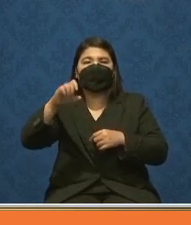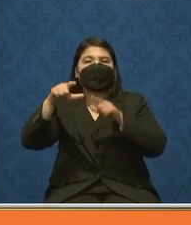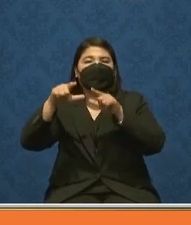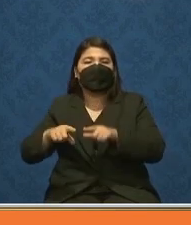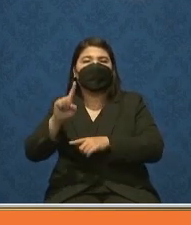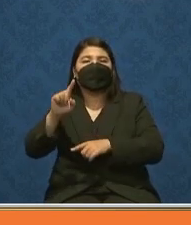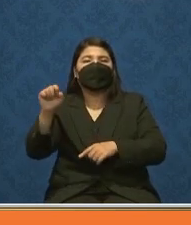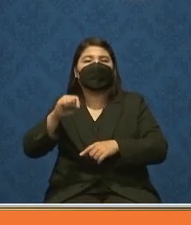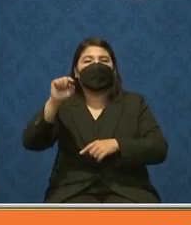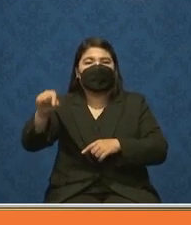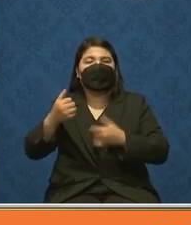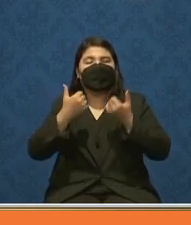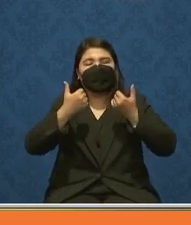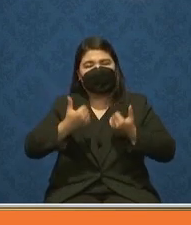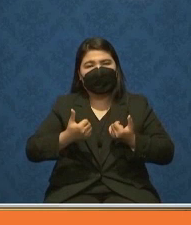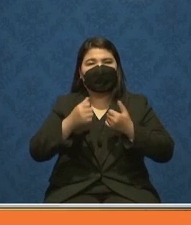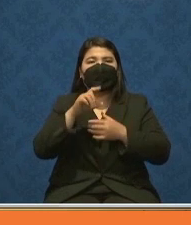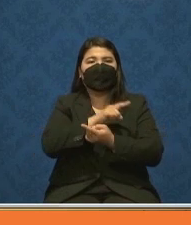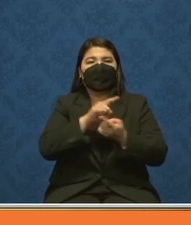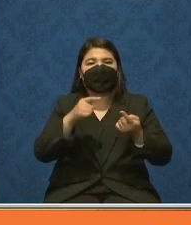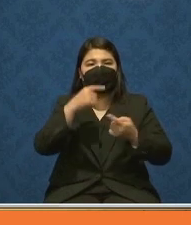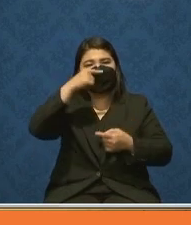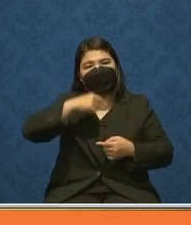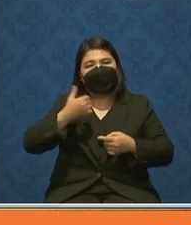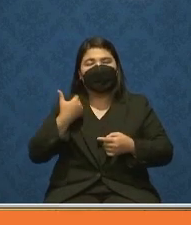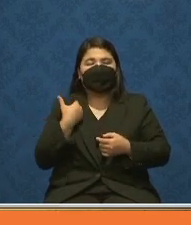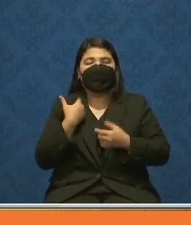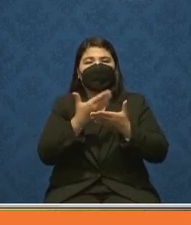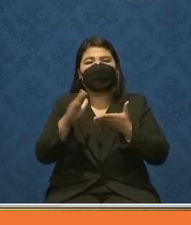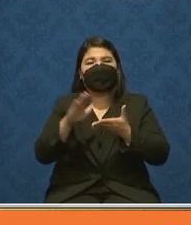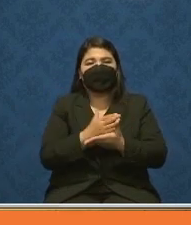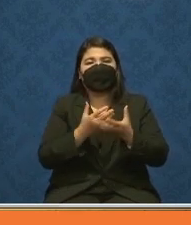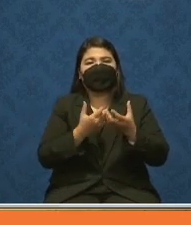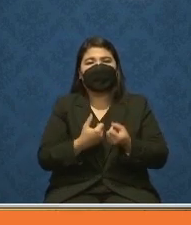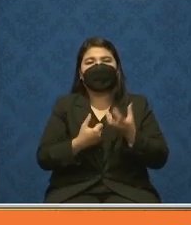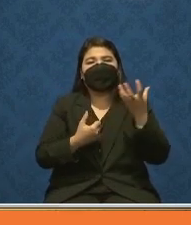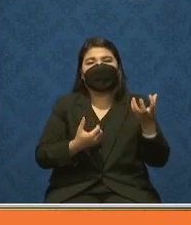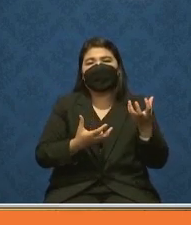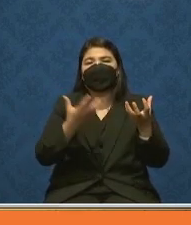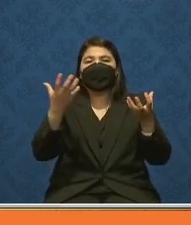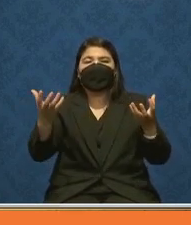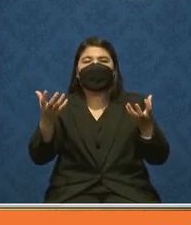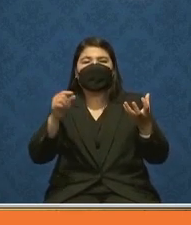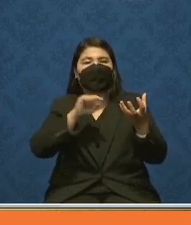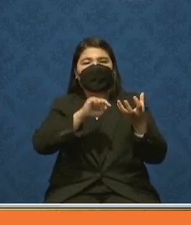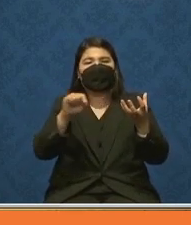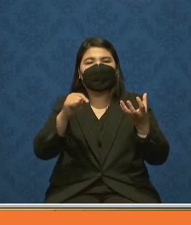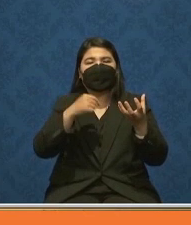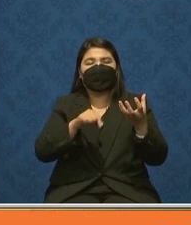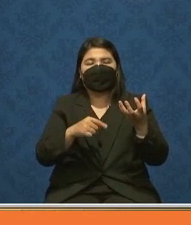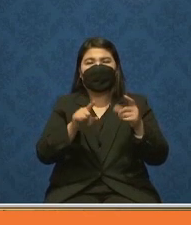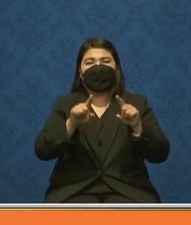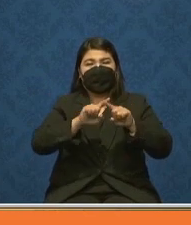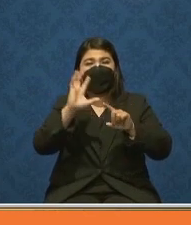นี่คือโลกที่จะเหลื่อมล้ำมากขึ้นครับสังคมไทยทุกวันนี้เนี่ยมันเหมือนมี2โลกครับที่อยู่กันคนละโลกเดียวกันแต่